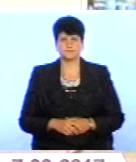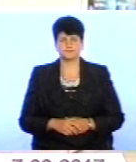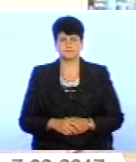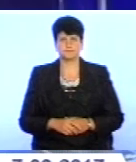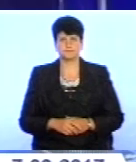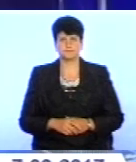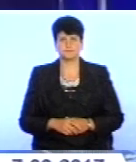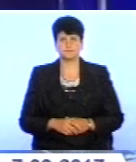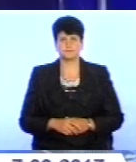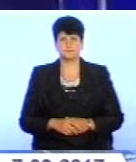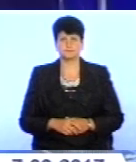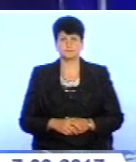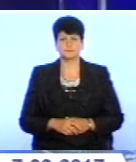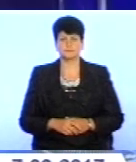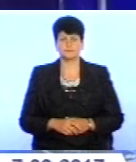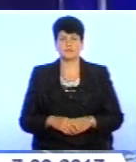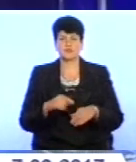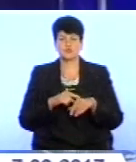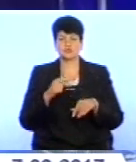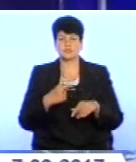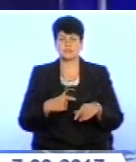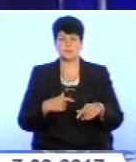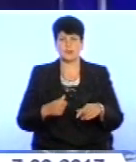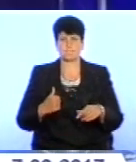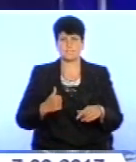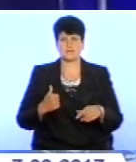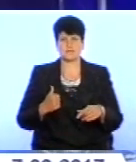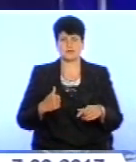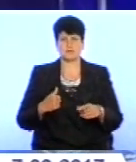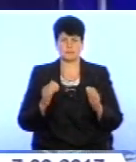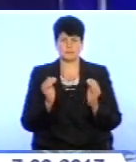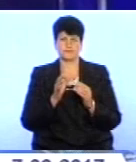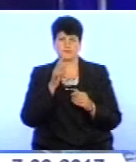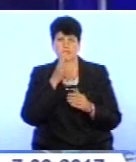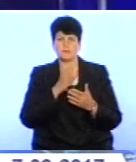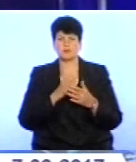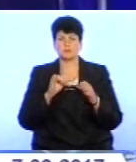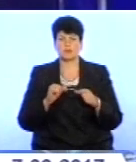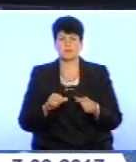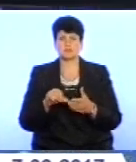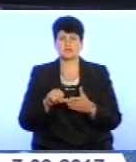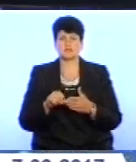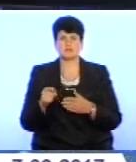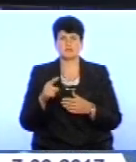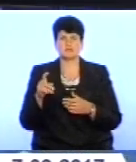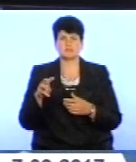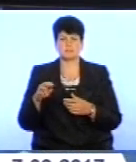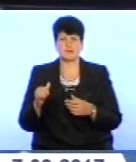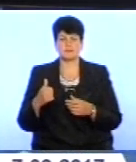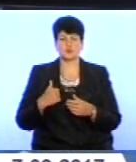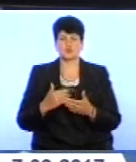ТТБ. Відчути себе бійцями принаймні на якийсь час мали нагоду працівники тернопільських ЗМІ.